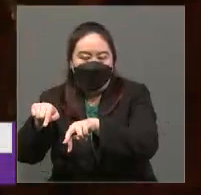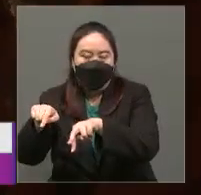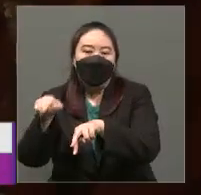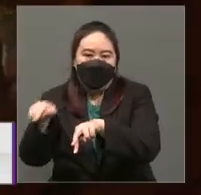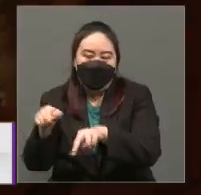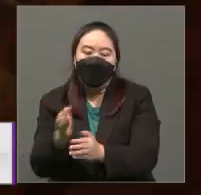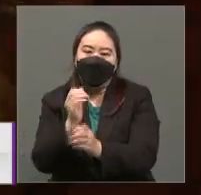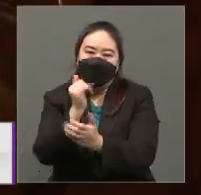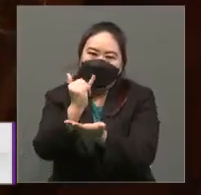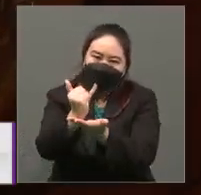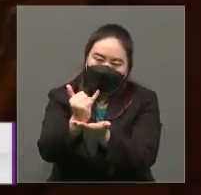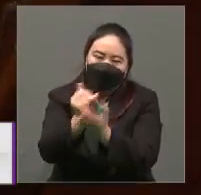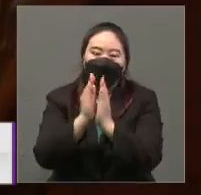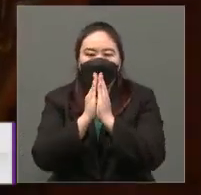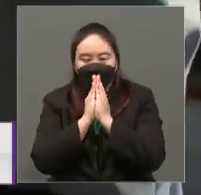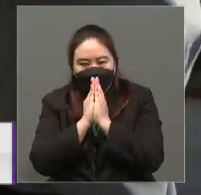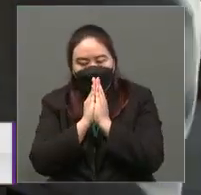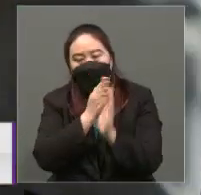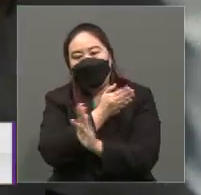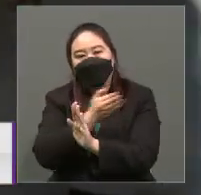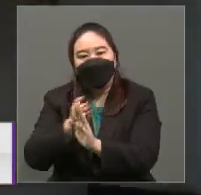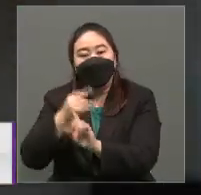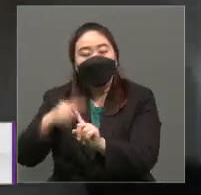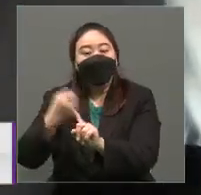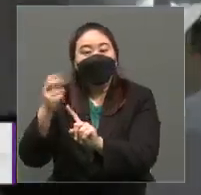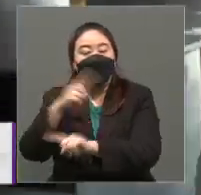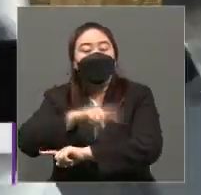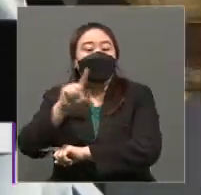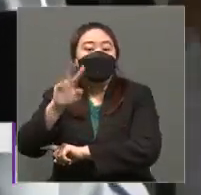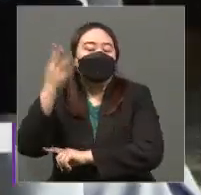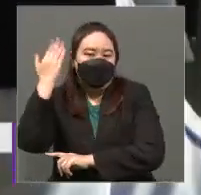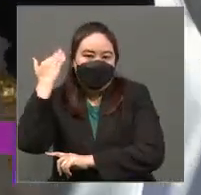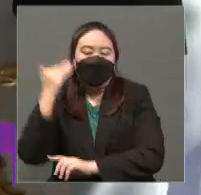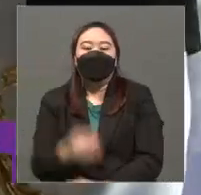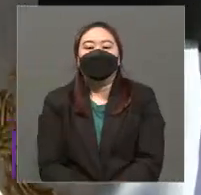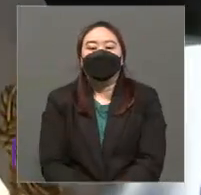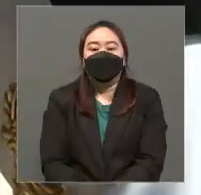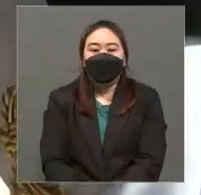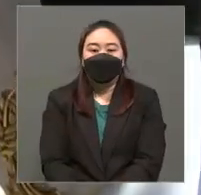ำเพ็ญศพกุศลและสวดพระอภิธรรมถึงวันที่24ธันวาคมที่ผ่านมา